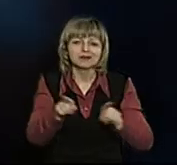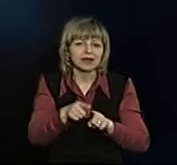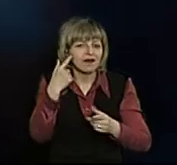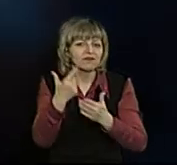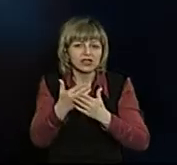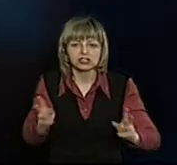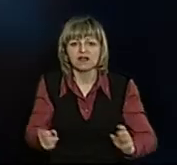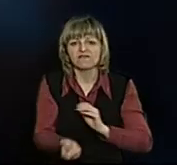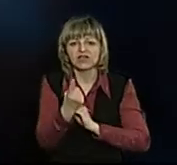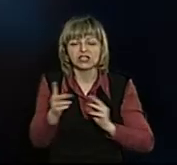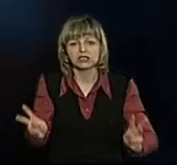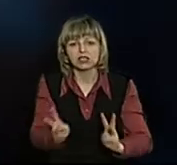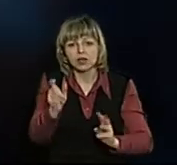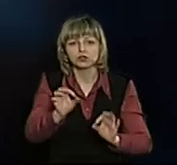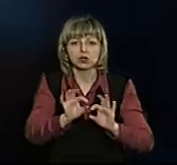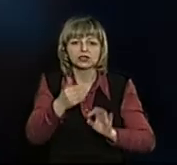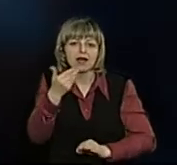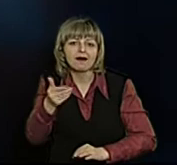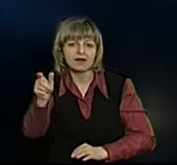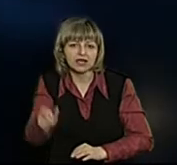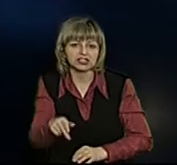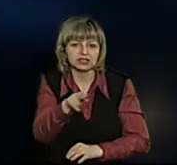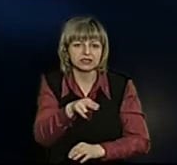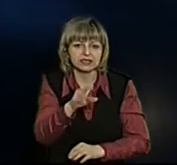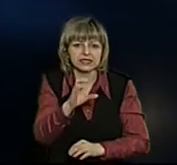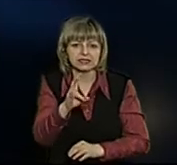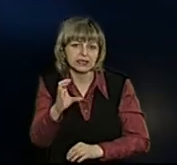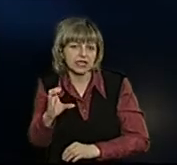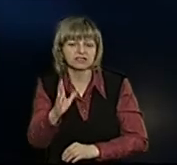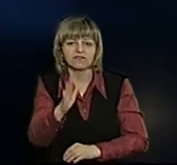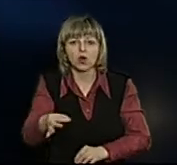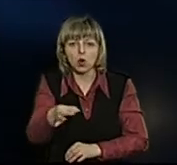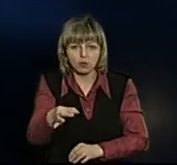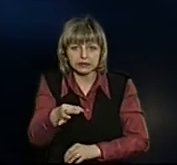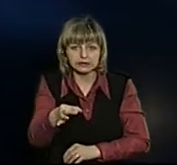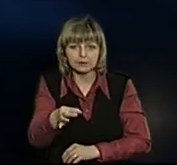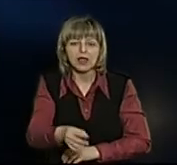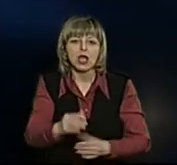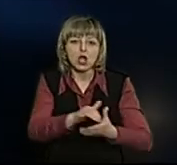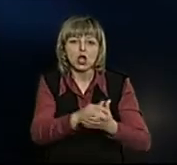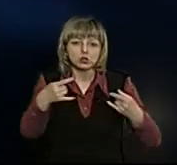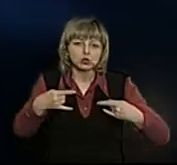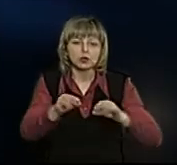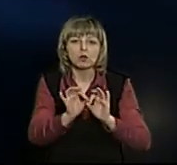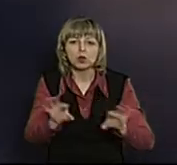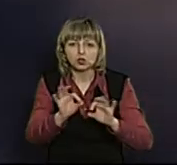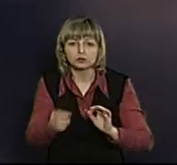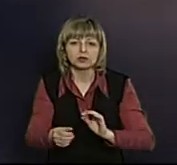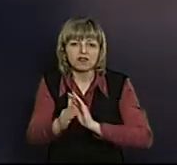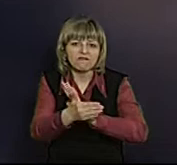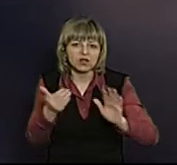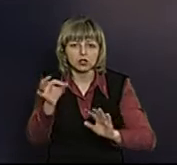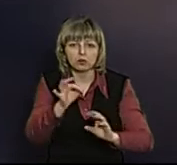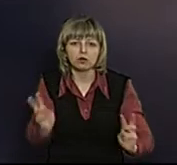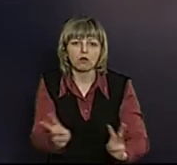виникнення пожежі озвучив речник управління Державної служби з надзвичайних ситуацій області Володимир Нестеров. Суспільному він розповів, виклик про